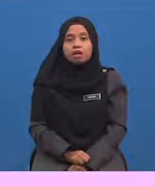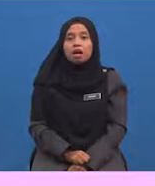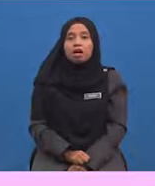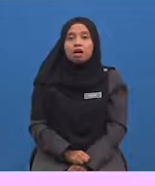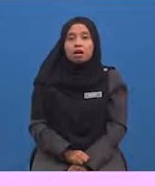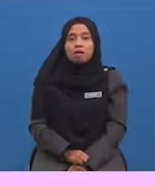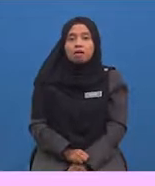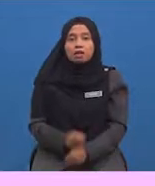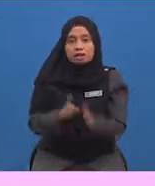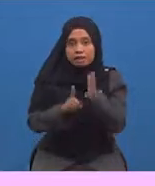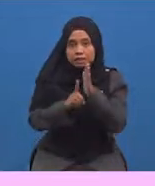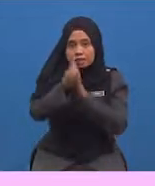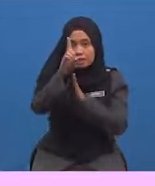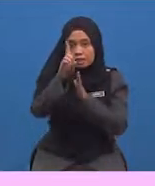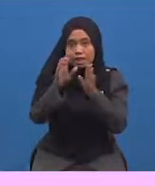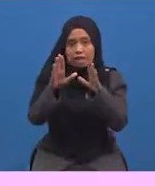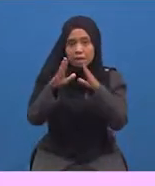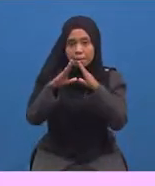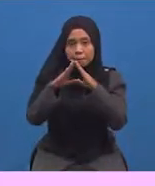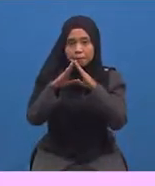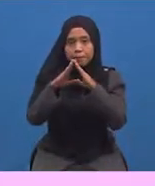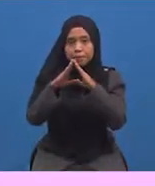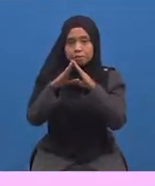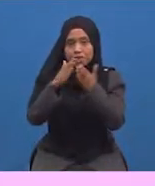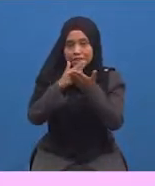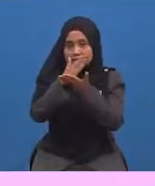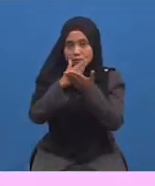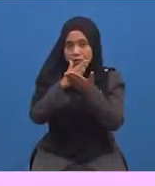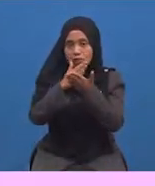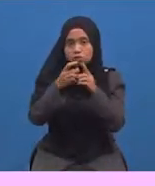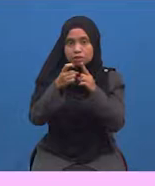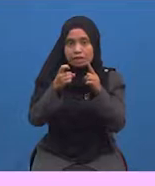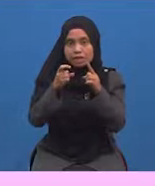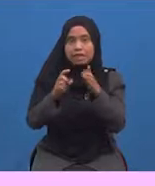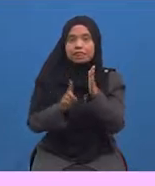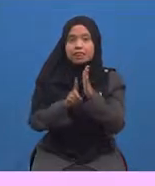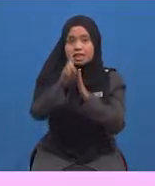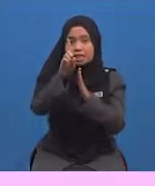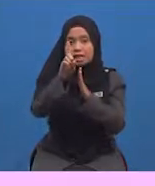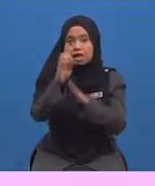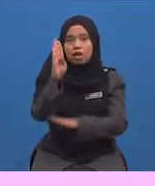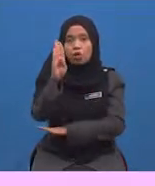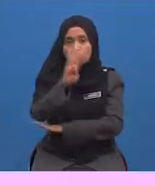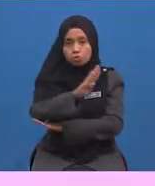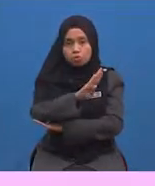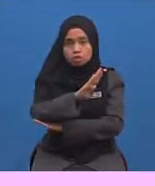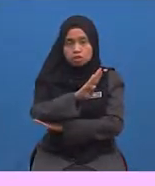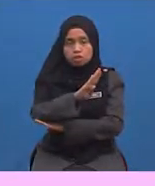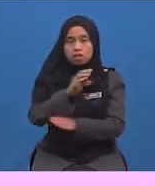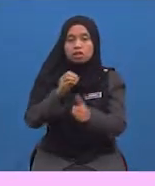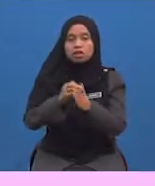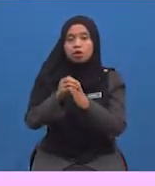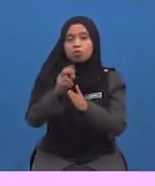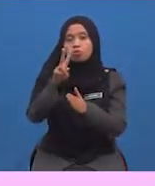Didapati bahawa tinggi piramid adalah separuh daripada tinggi kubus. Atau tinggi kubus adalah 2